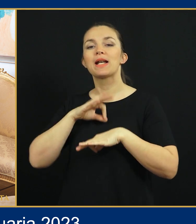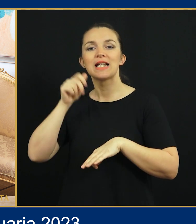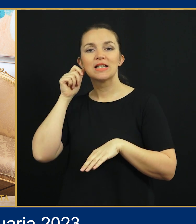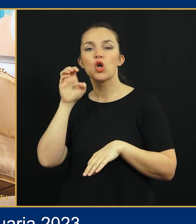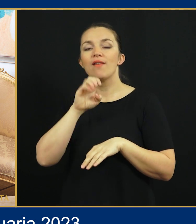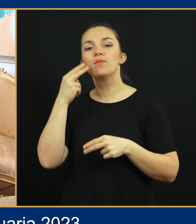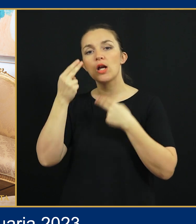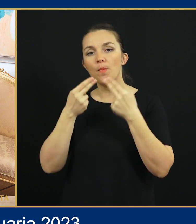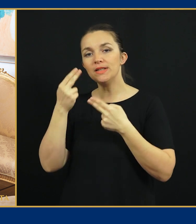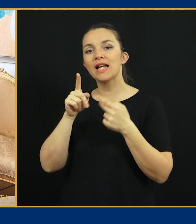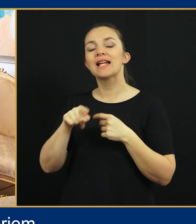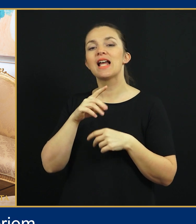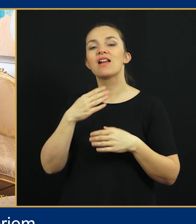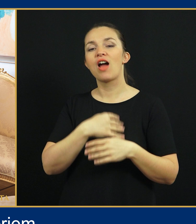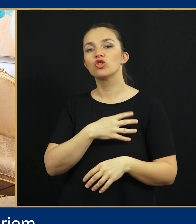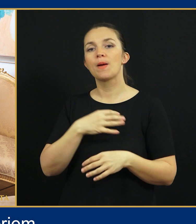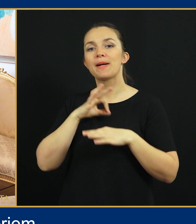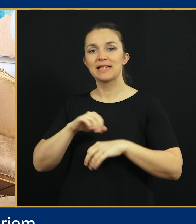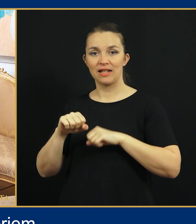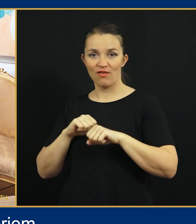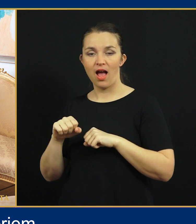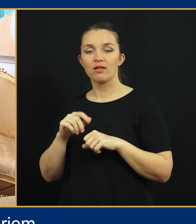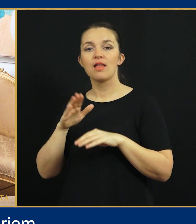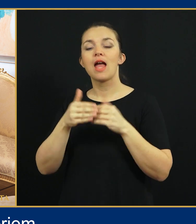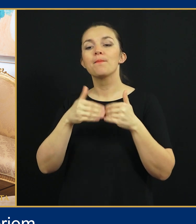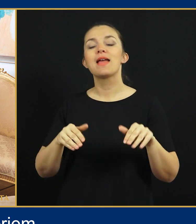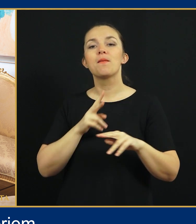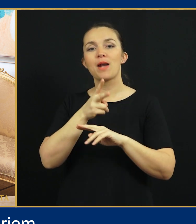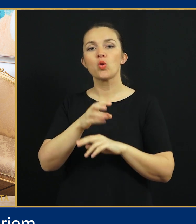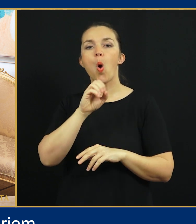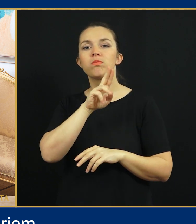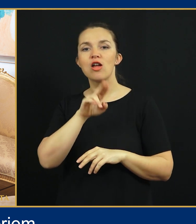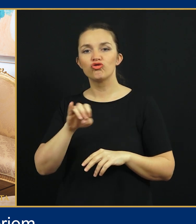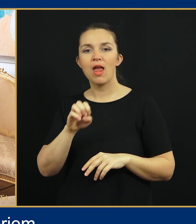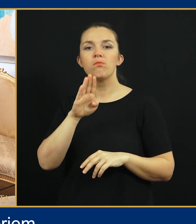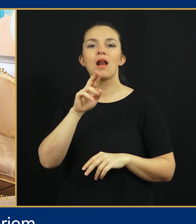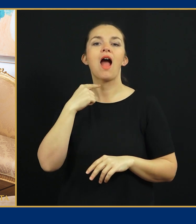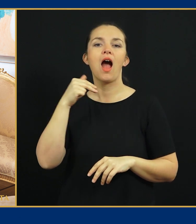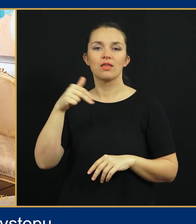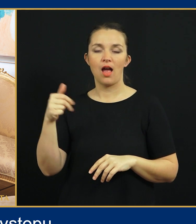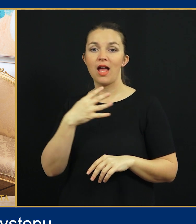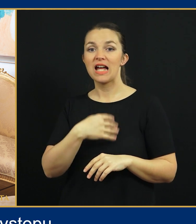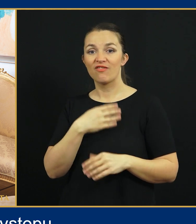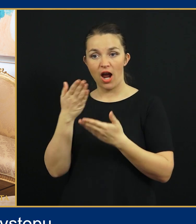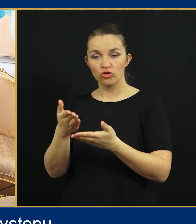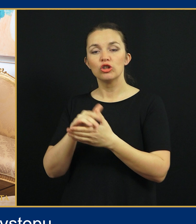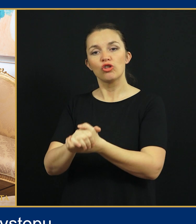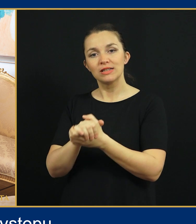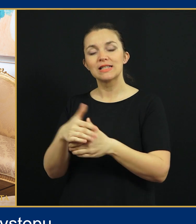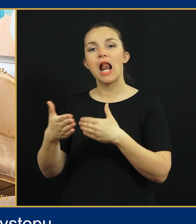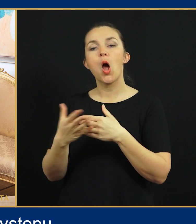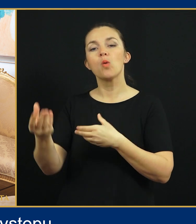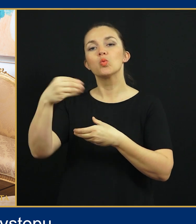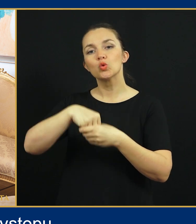predsednico Evropske komisije in hrvaškim premijejem na mejnem prehodu Obrežje Bregana Hrvaški čestitala